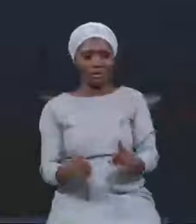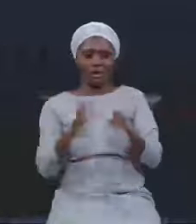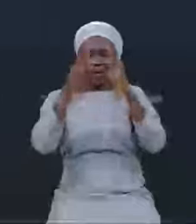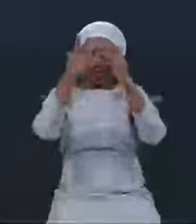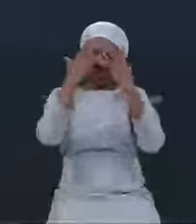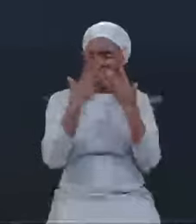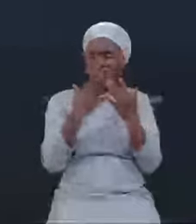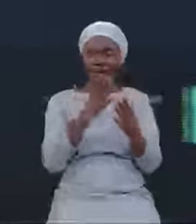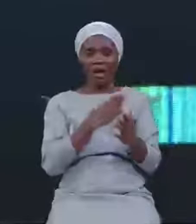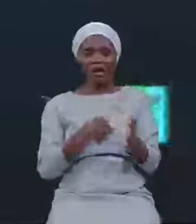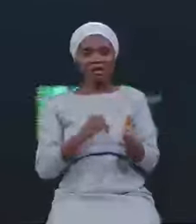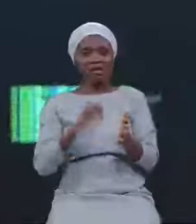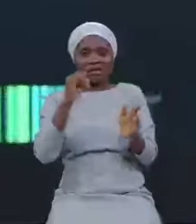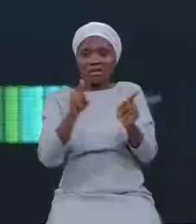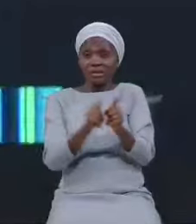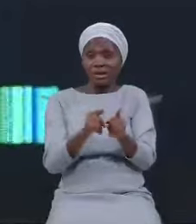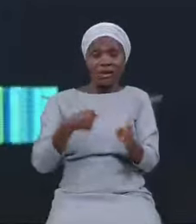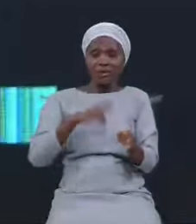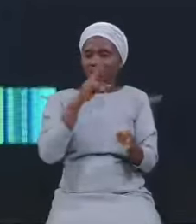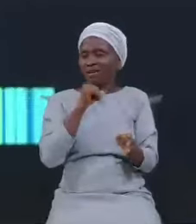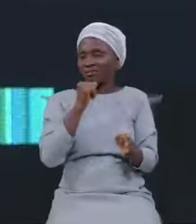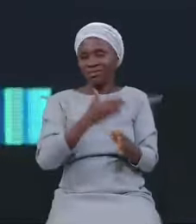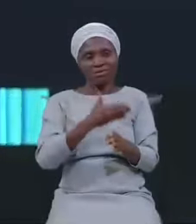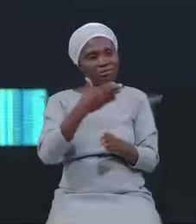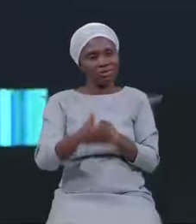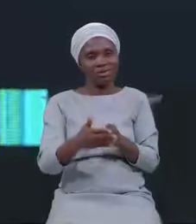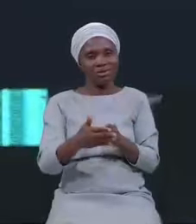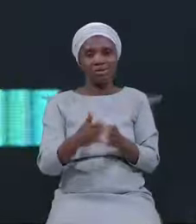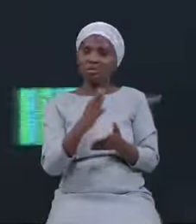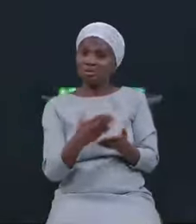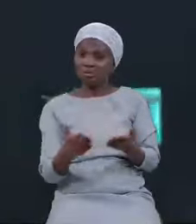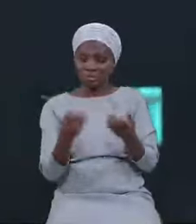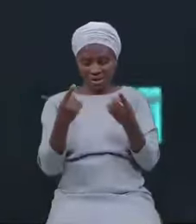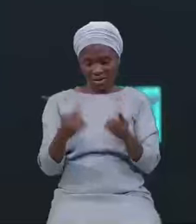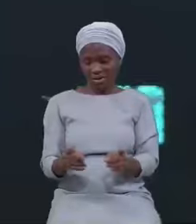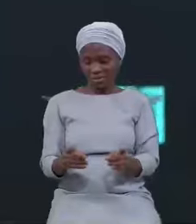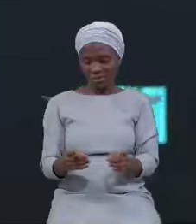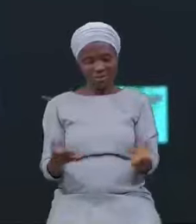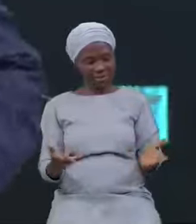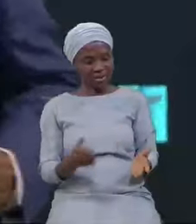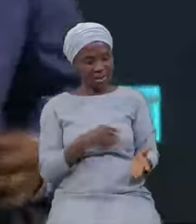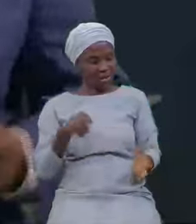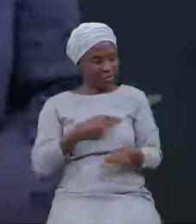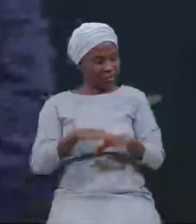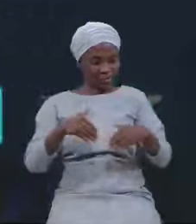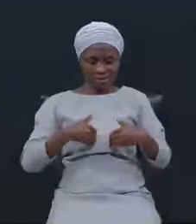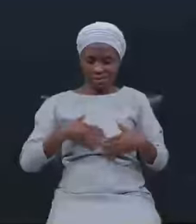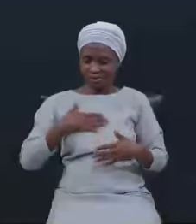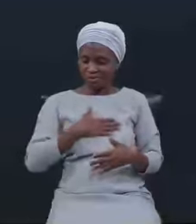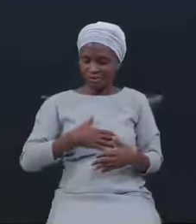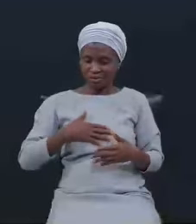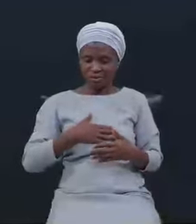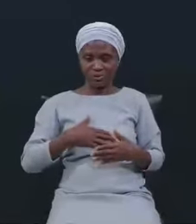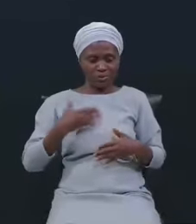C'est comme si nous ne sommes pas complets. Quelque chose se passe. Nous n'avons pas la joie. Parfois, dans nos vies personnelles,